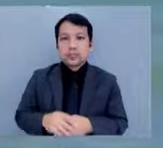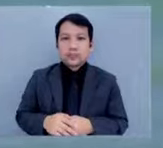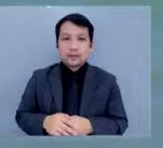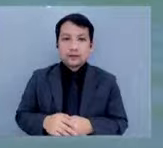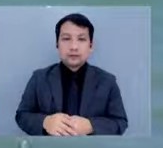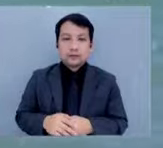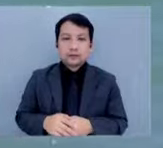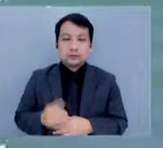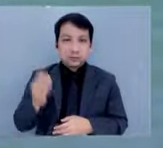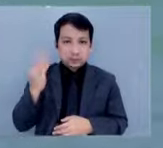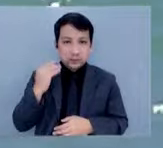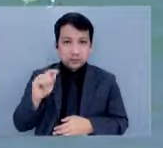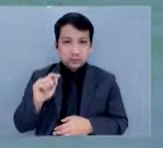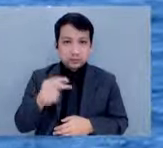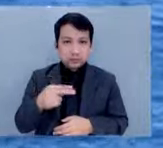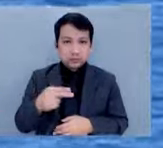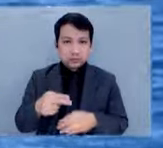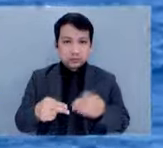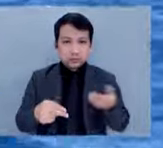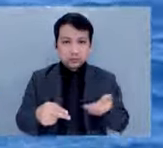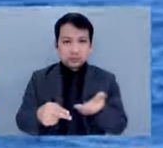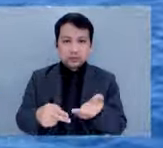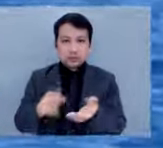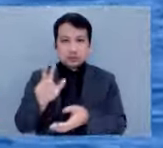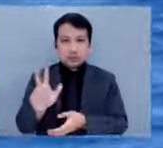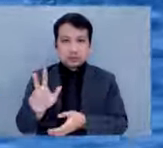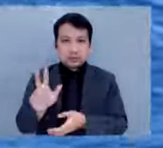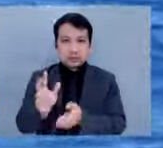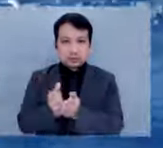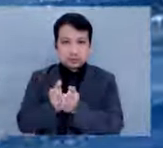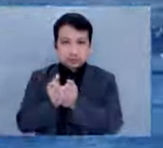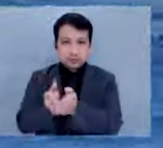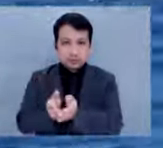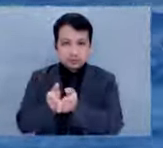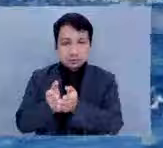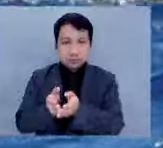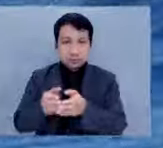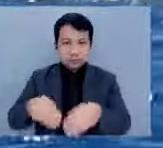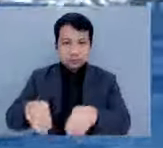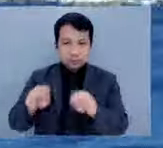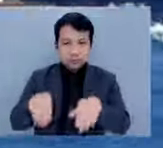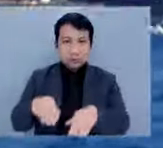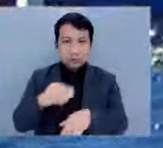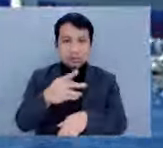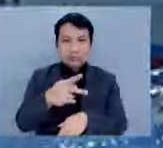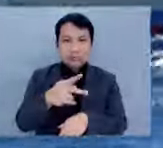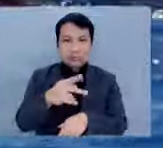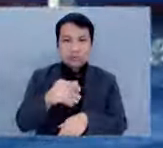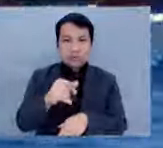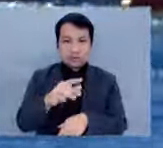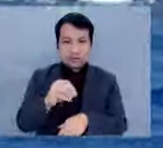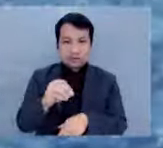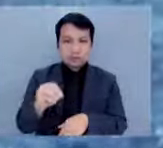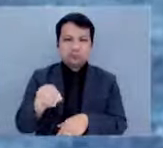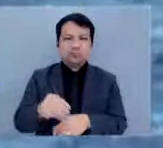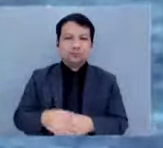Nitong Huwebes nga pumalaot ang nasa 30 bangka para maglatag ng payaw sa dagat ng Recto Bank.